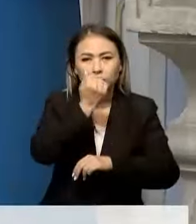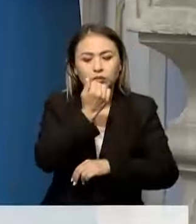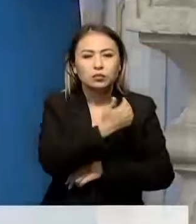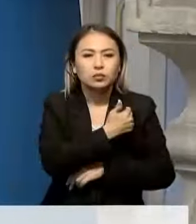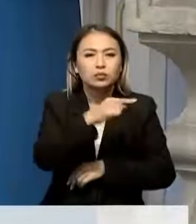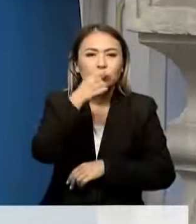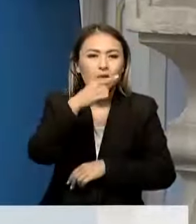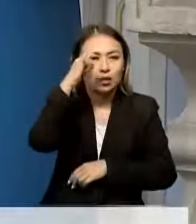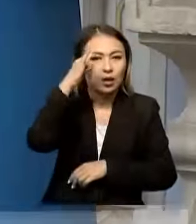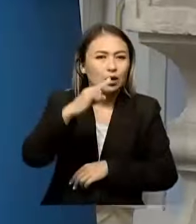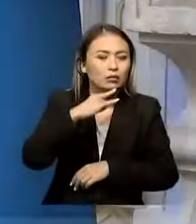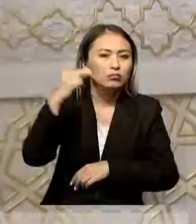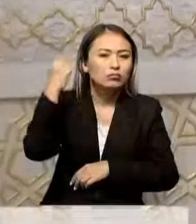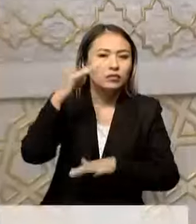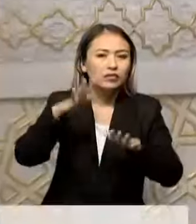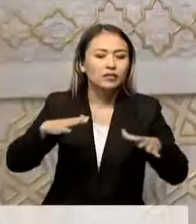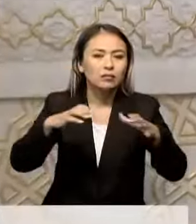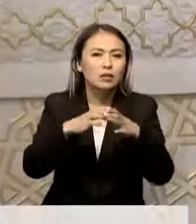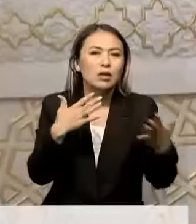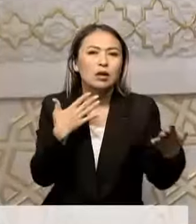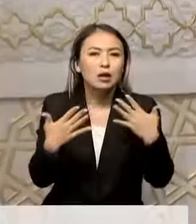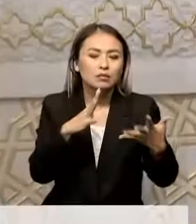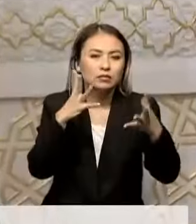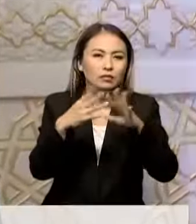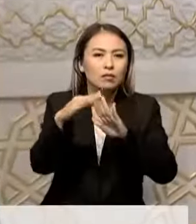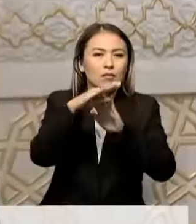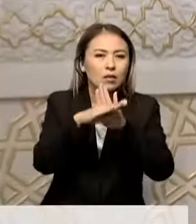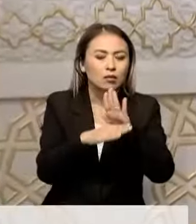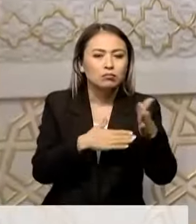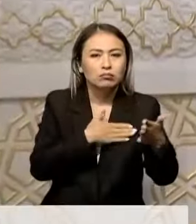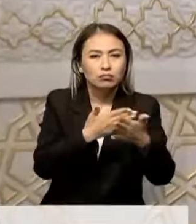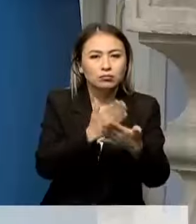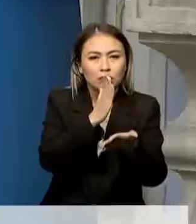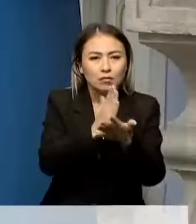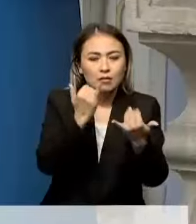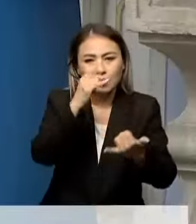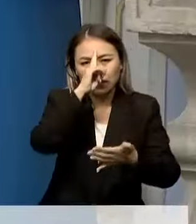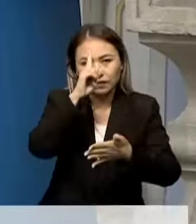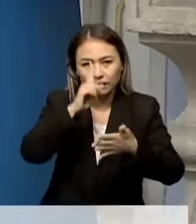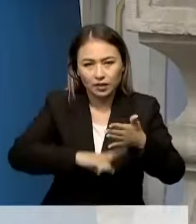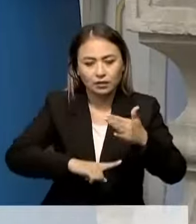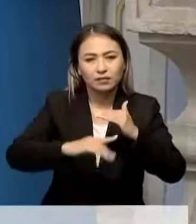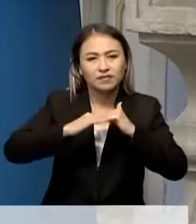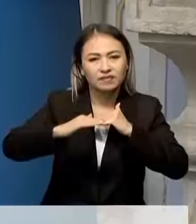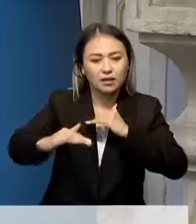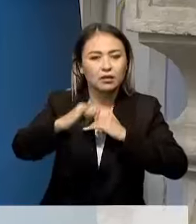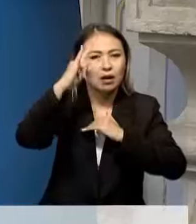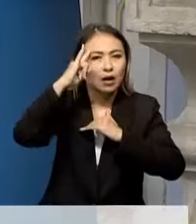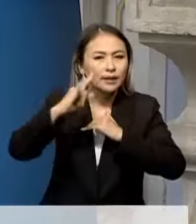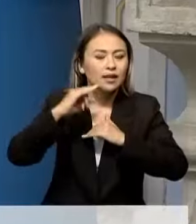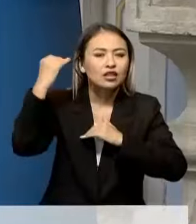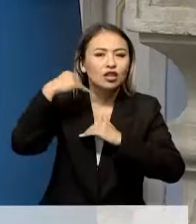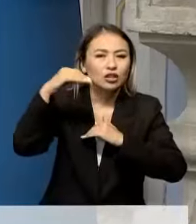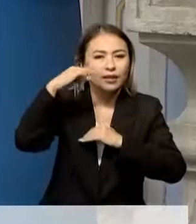білдіремін. Қазақстан мен Тәжікстан арасындағы қарым-қатынас барлық бағытта қарқынды дамып келеді. Біз сенімді одақтас елдерміз. Қазақстан тарапы